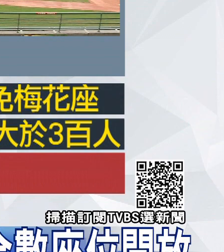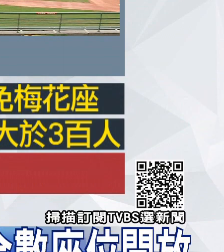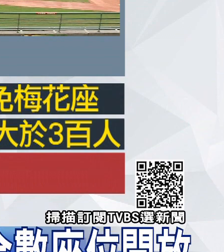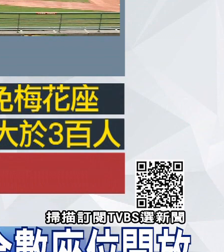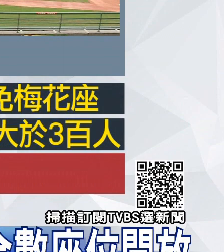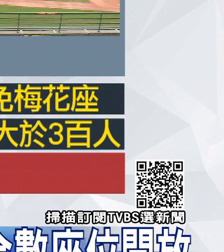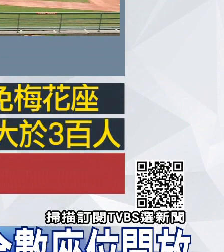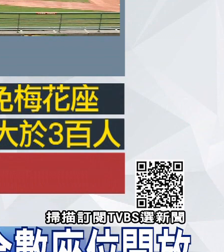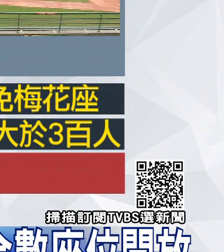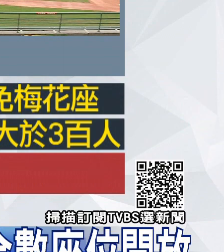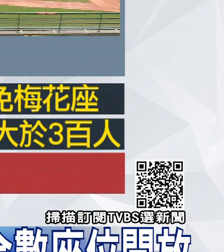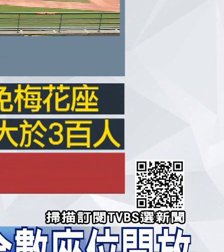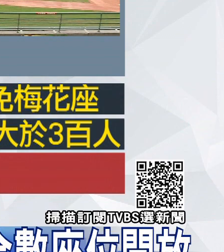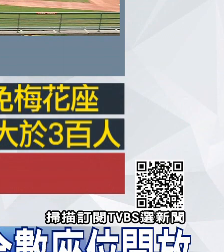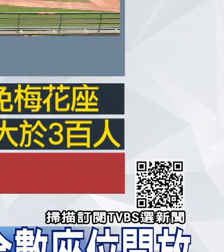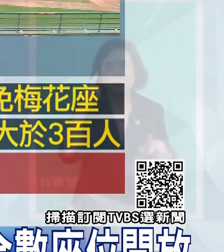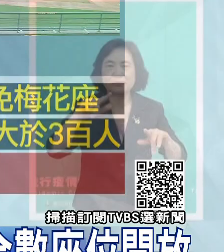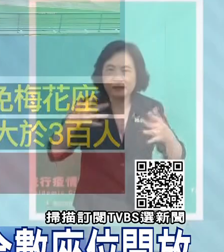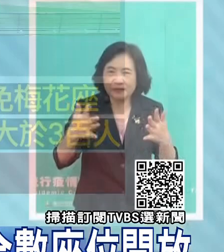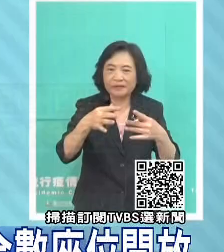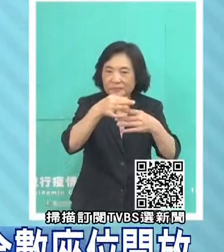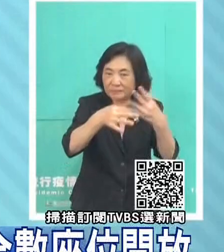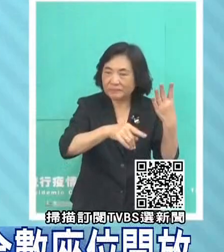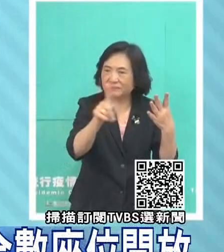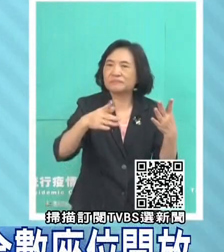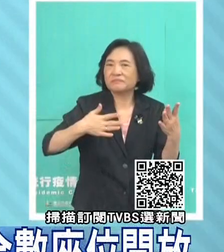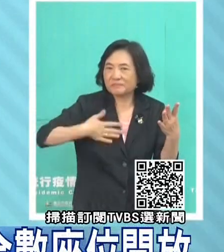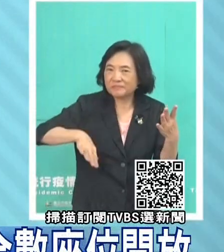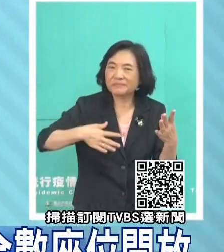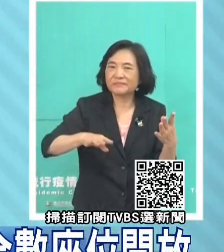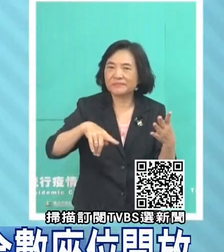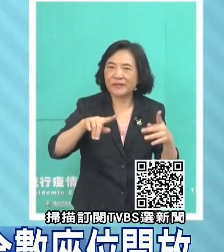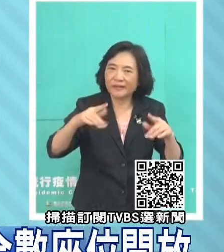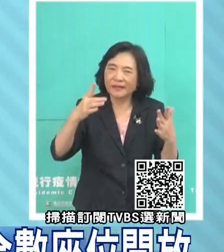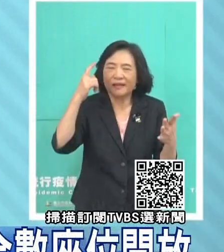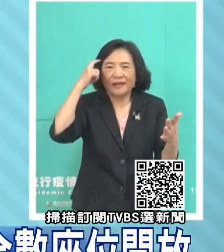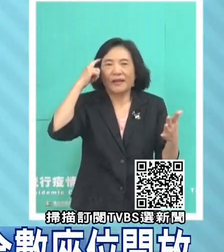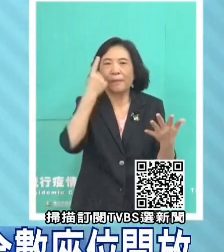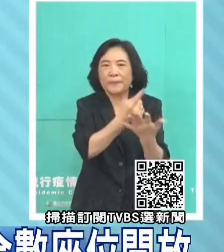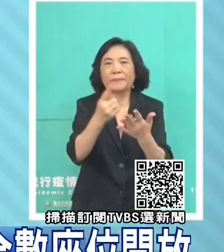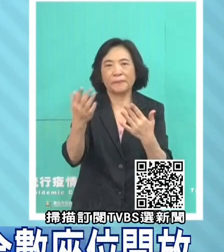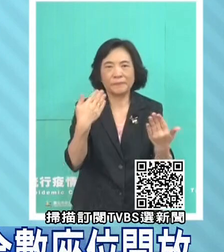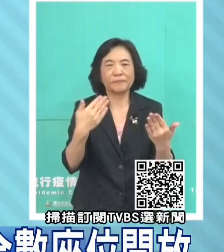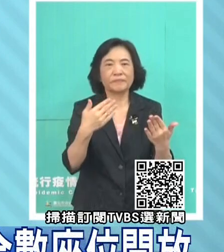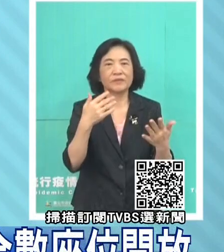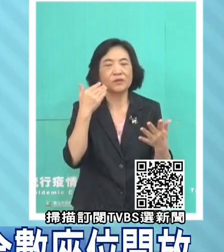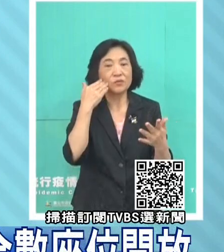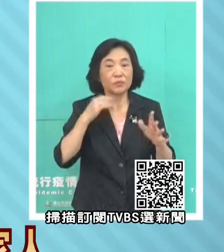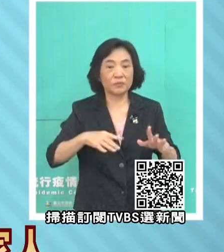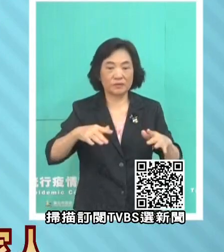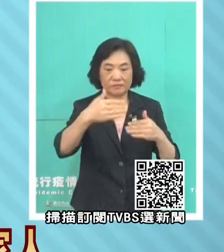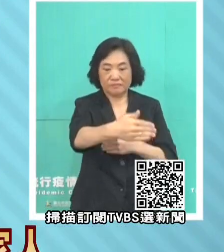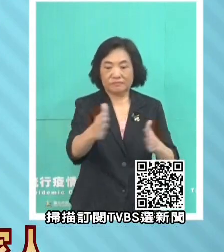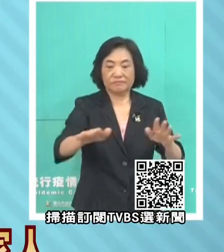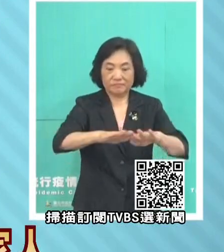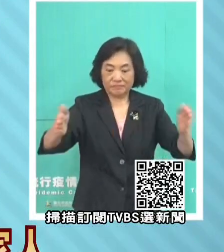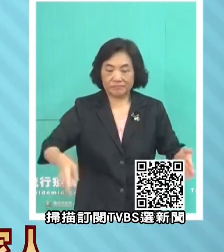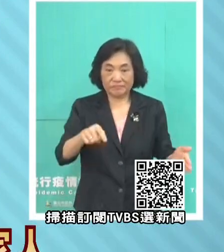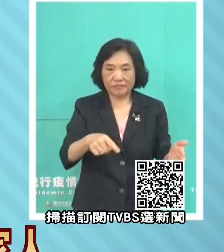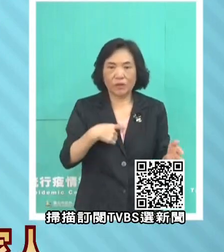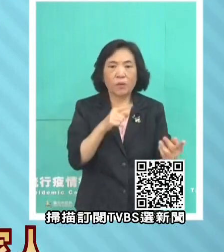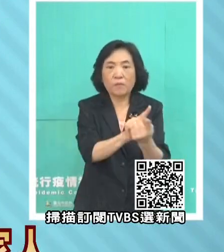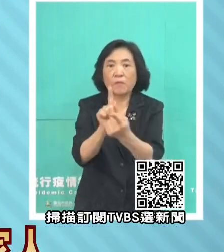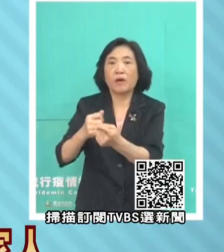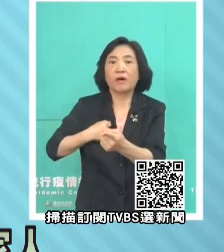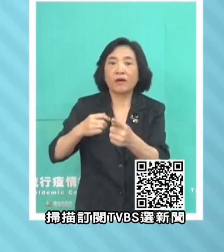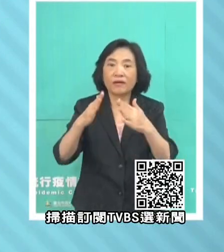以现场买票，不需再预约。不止中央抛出放宽条件，北市也有新政策。 同桌的都是你的认